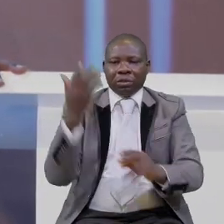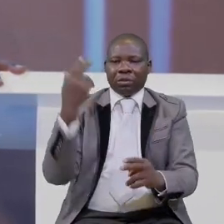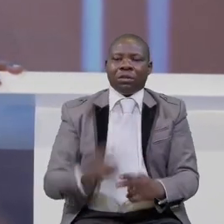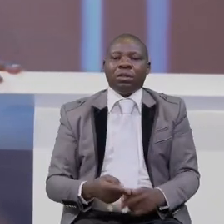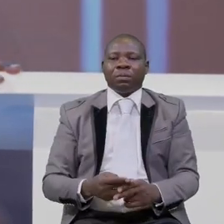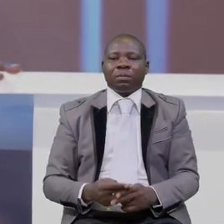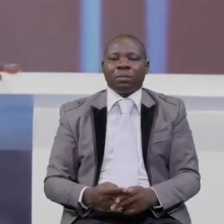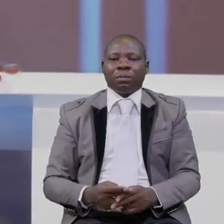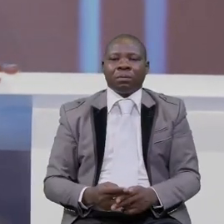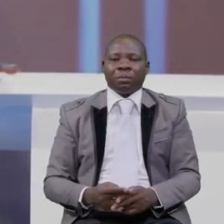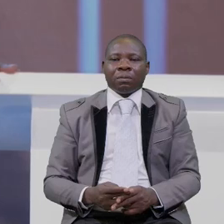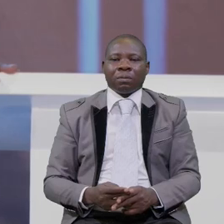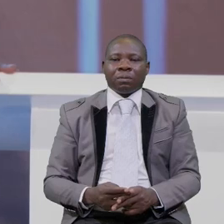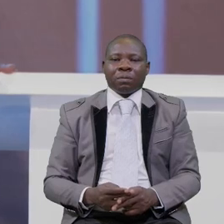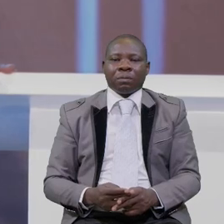Jésus.